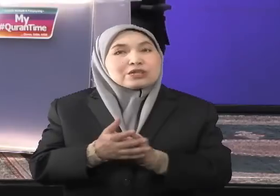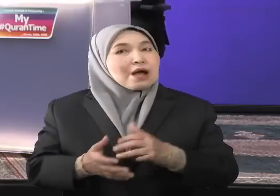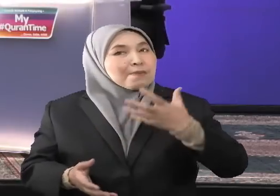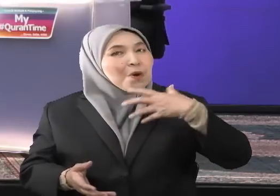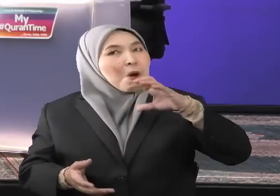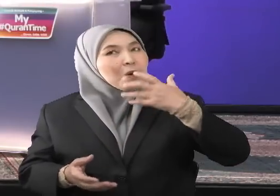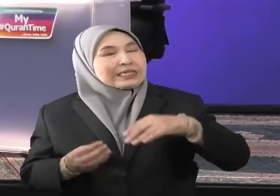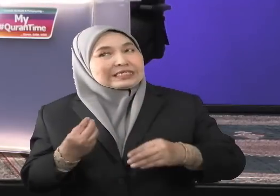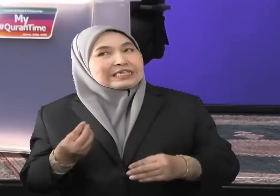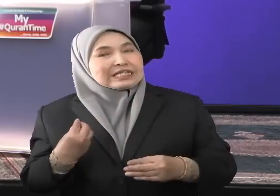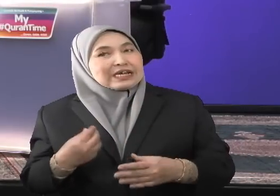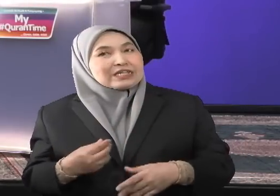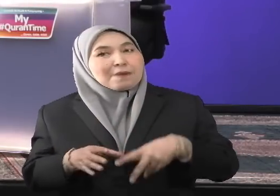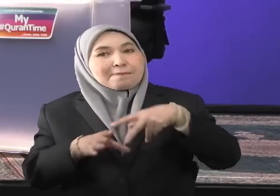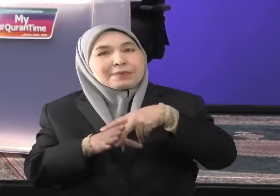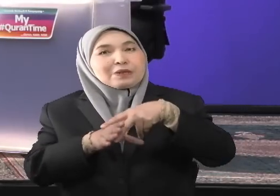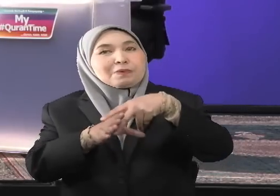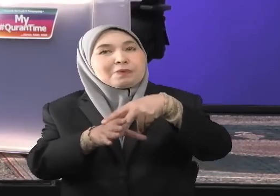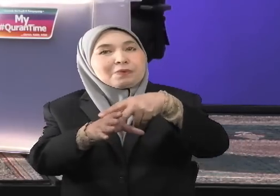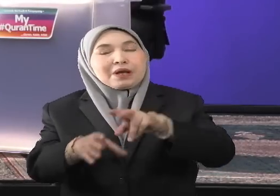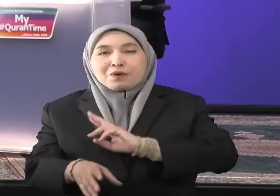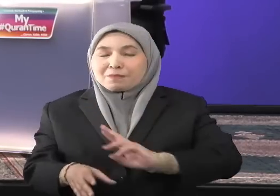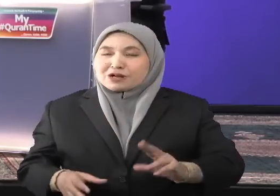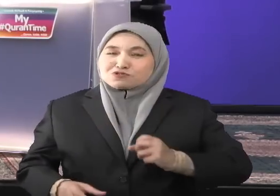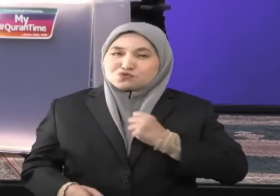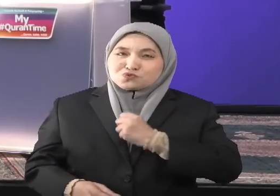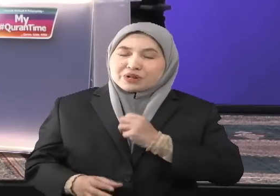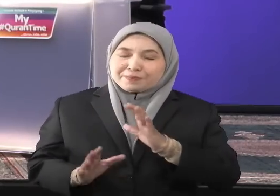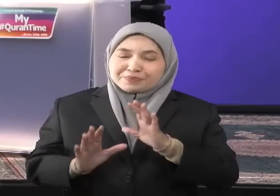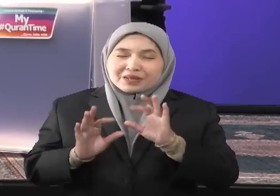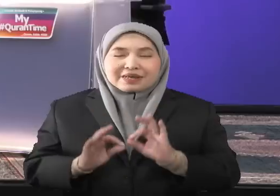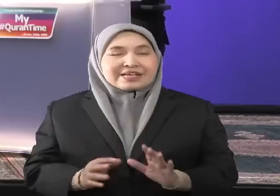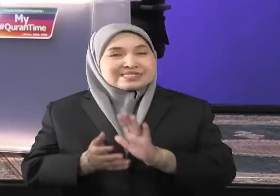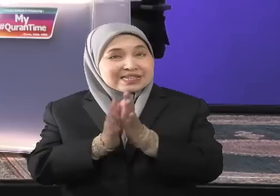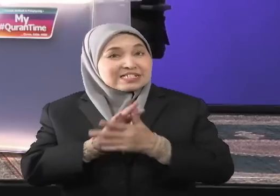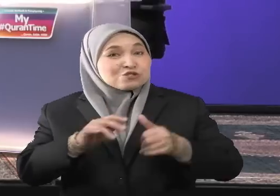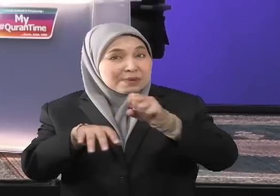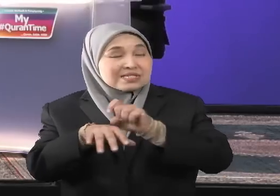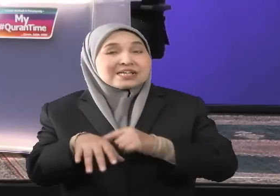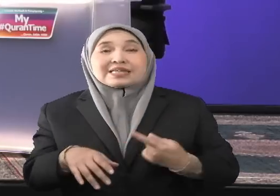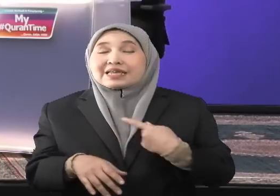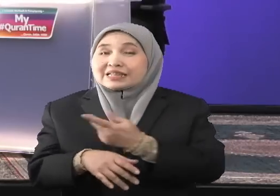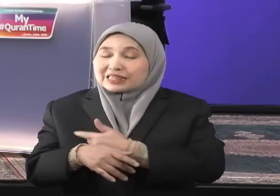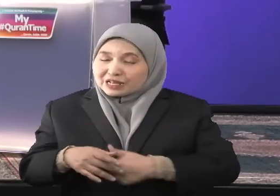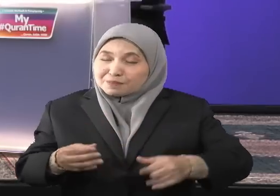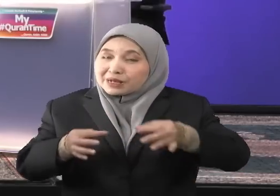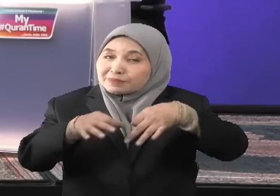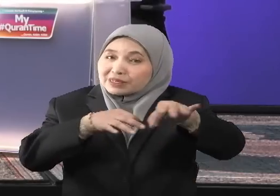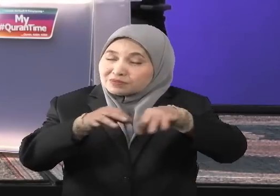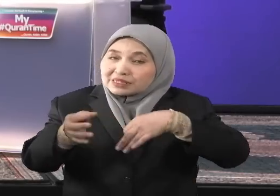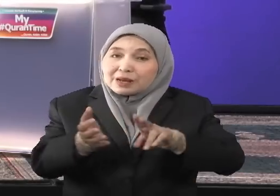minta maaf apa penunggang agama Ustaz jadi Insyaallah semasa kita mengupas bersama dengan